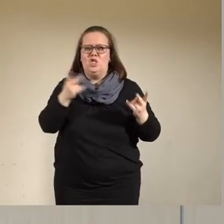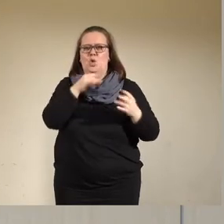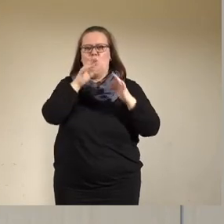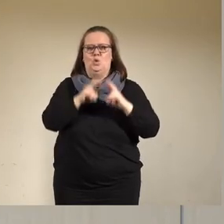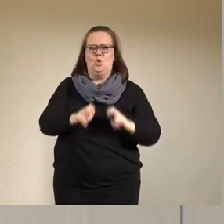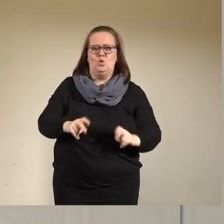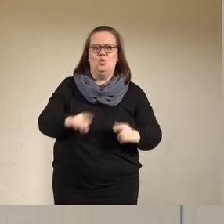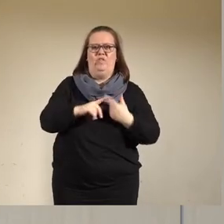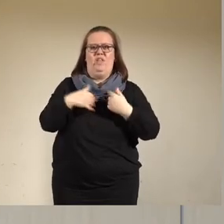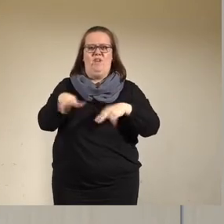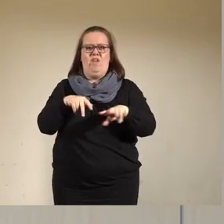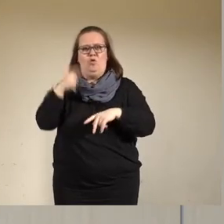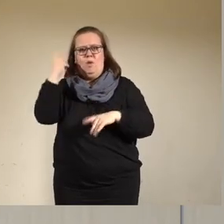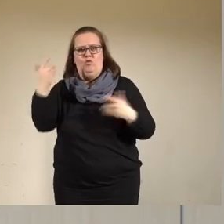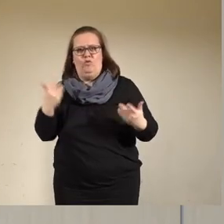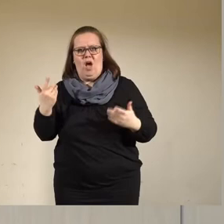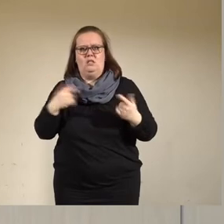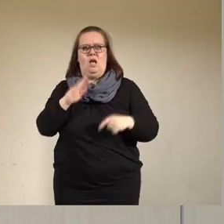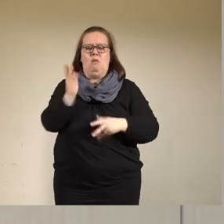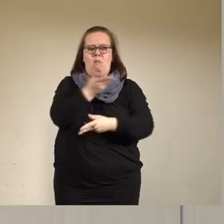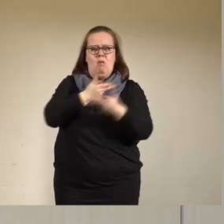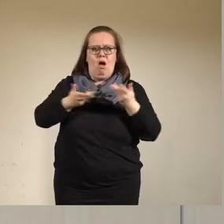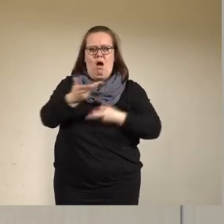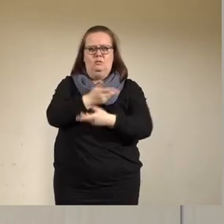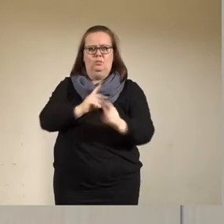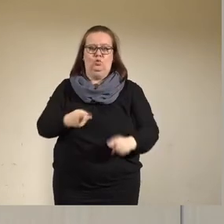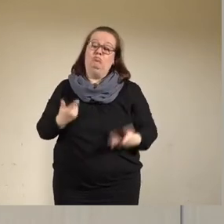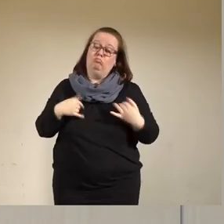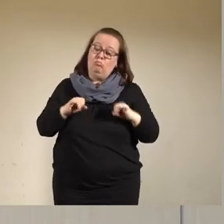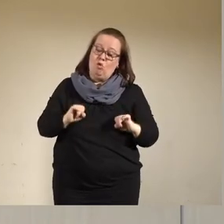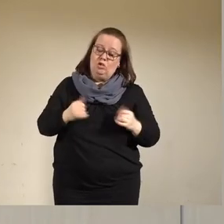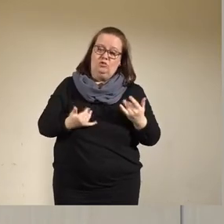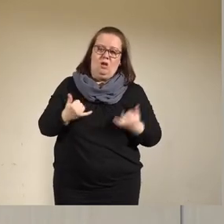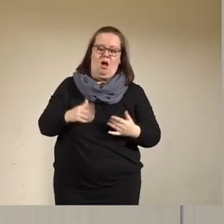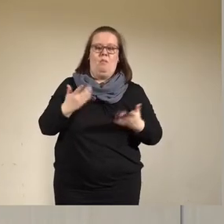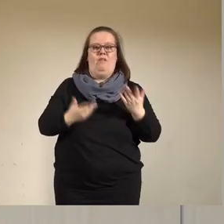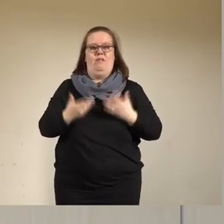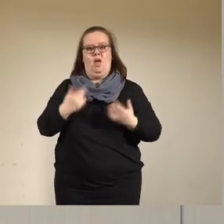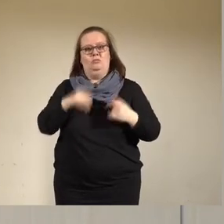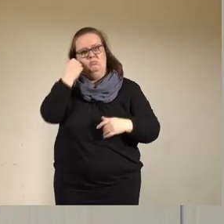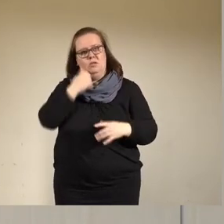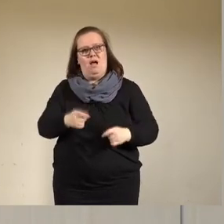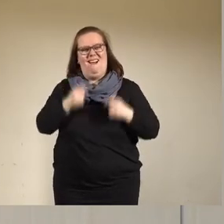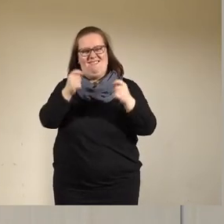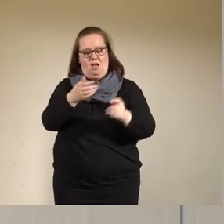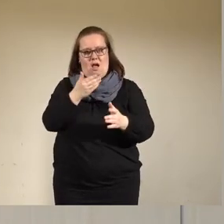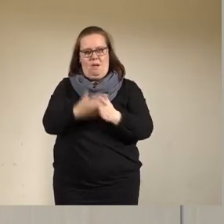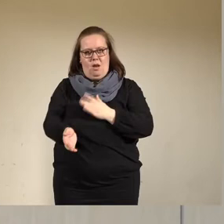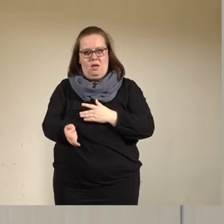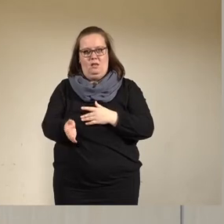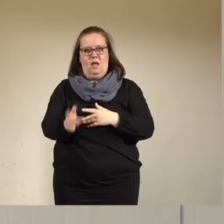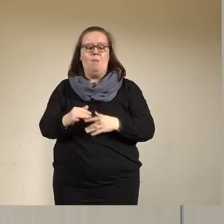haben noch nicht gehört, was die Verwaltung dazu sagt. Wir müssen uns erstmal beraten. Das kann sein. Lehnen Sie dann diesen Antrag ab,